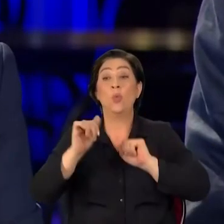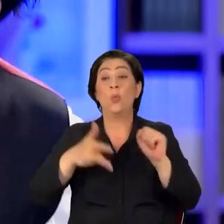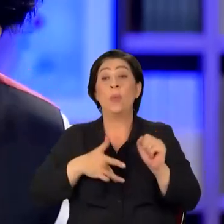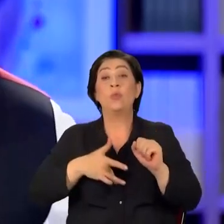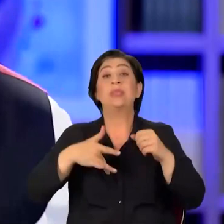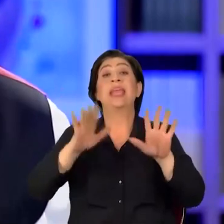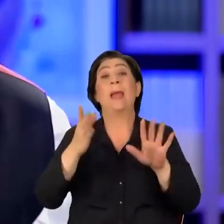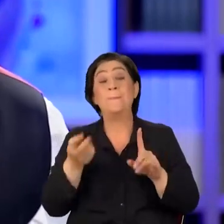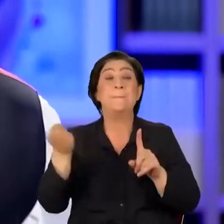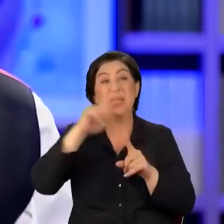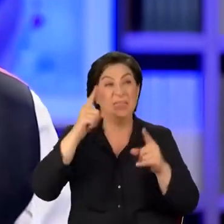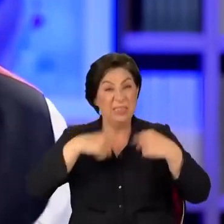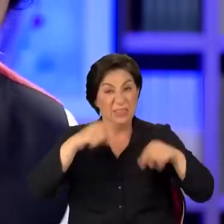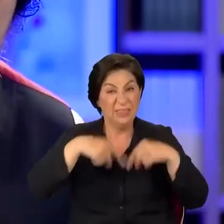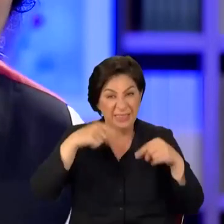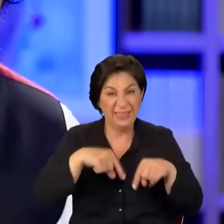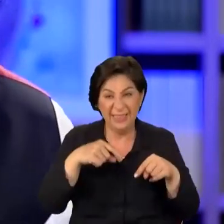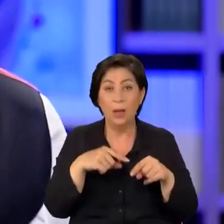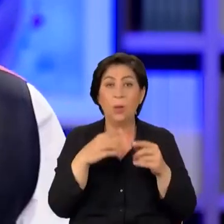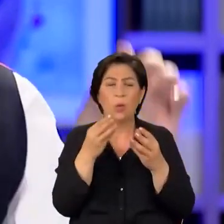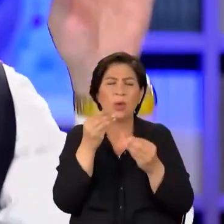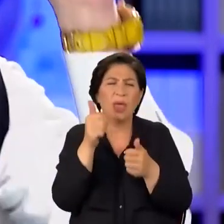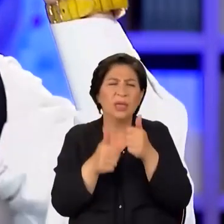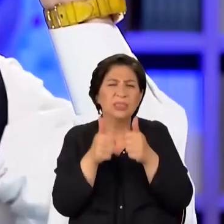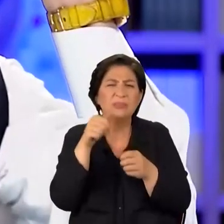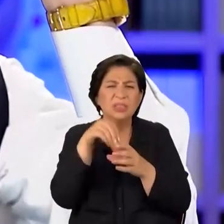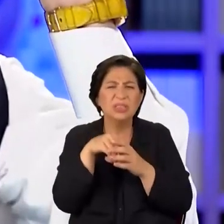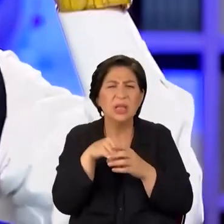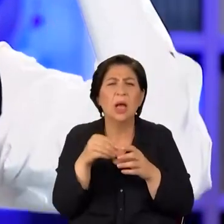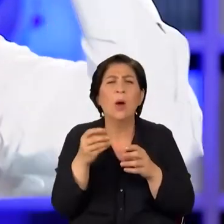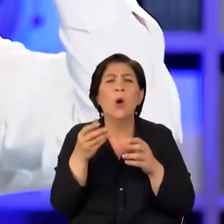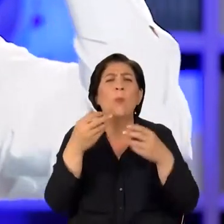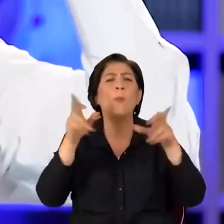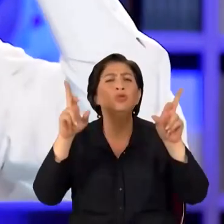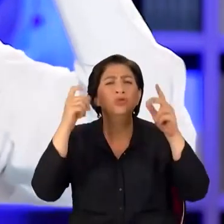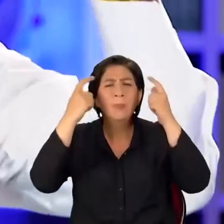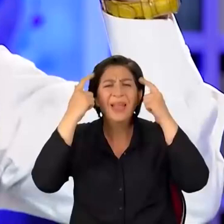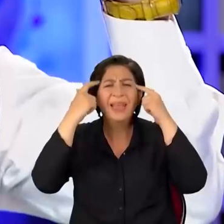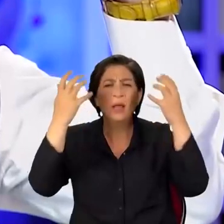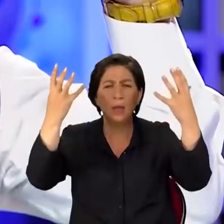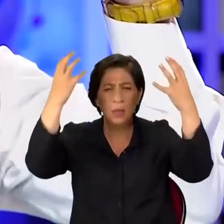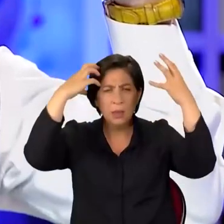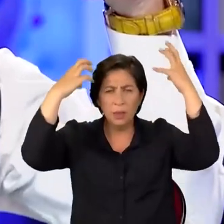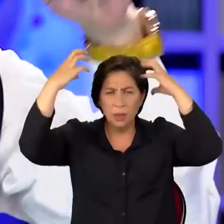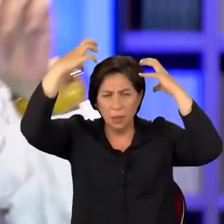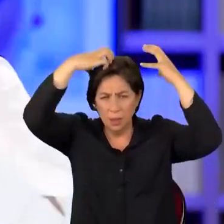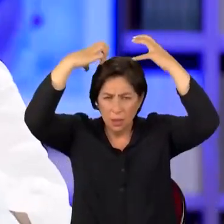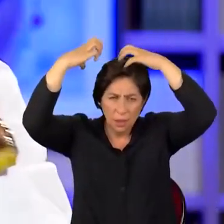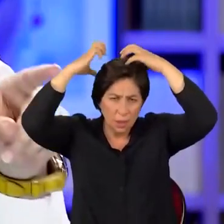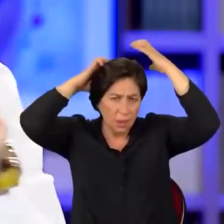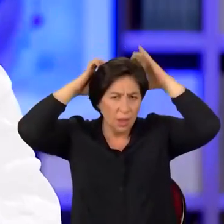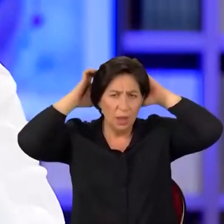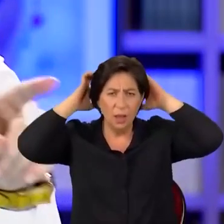değil yerinden tekrar tekrar sınavları giriyor. Böyle bir sınav şeyinde hap bilgiler her biri kafada ayrı bir yerde duruyor.